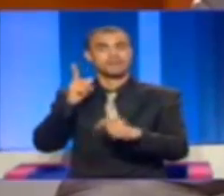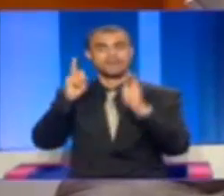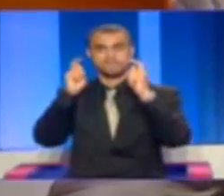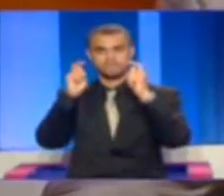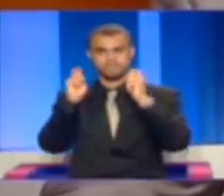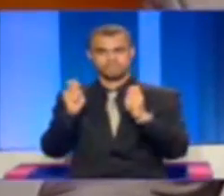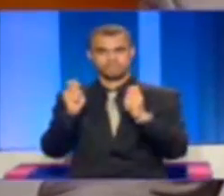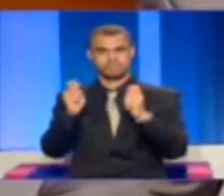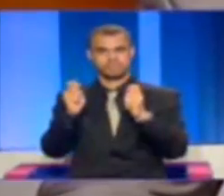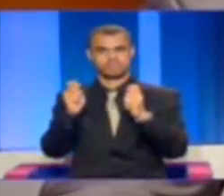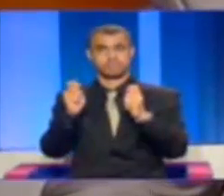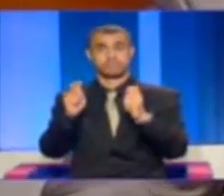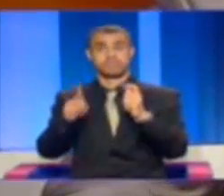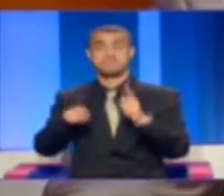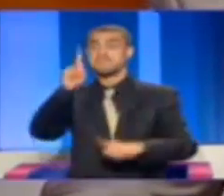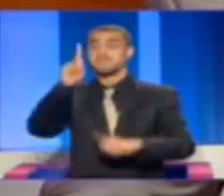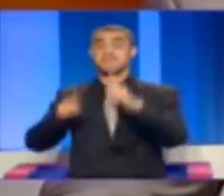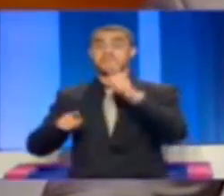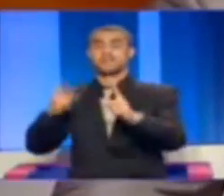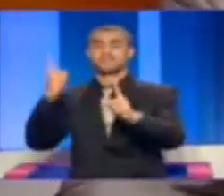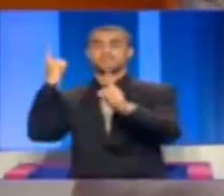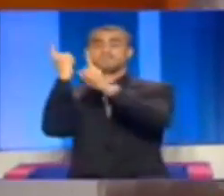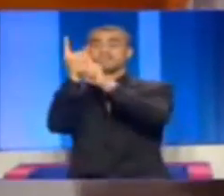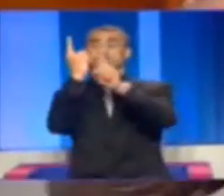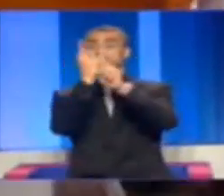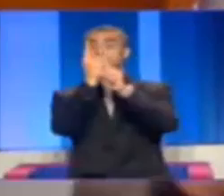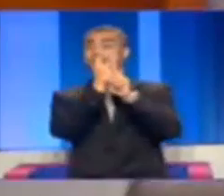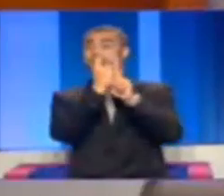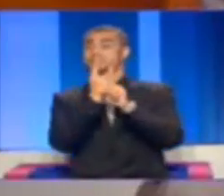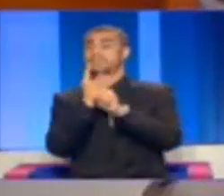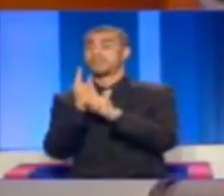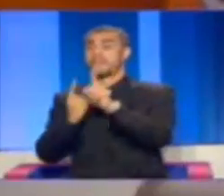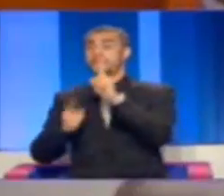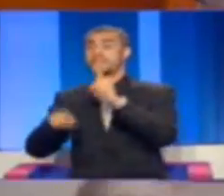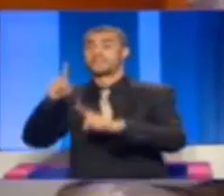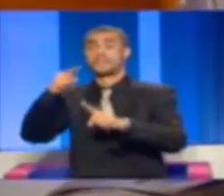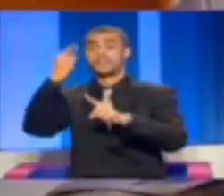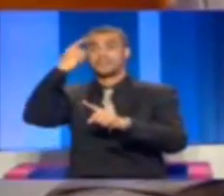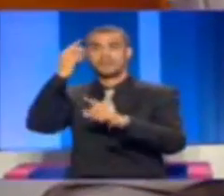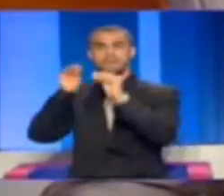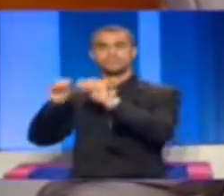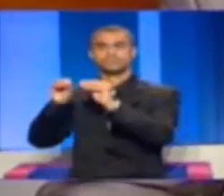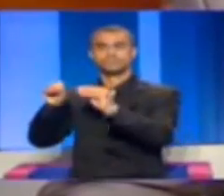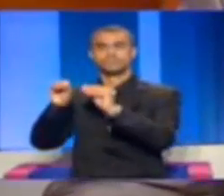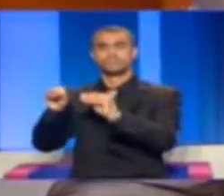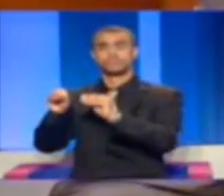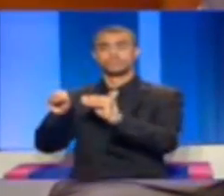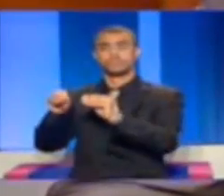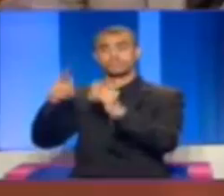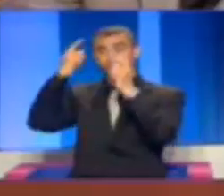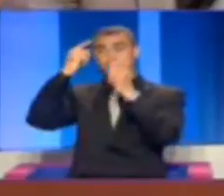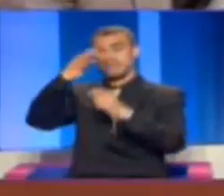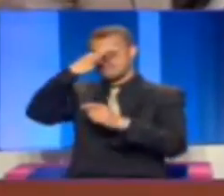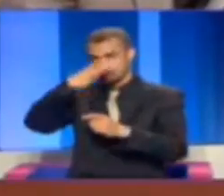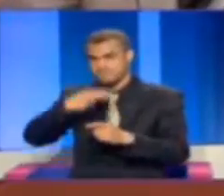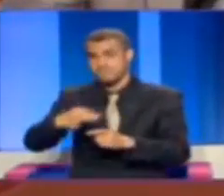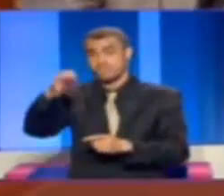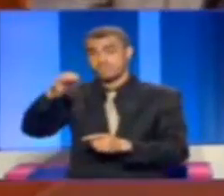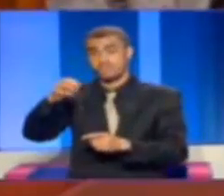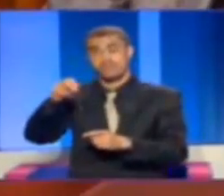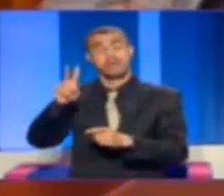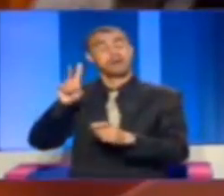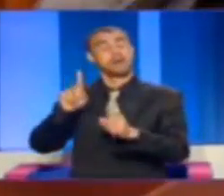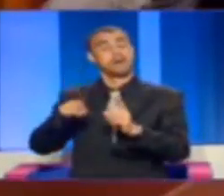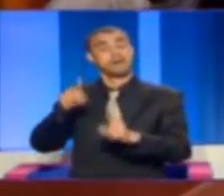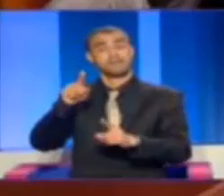لان هاد الناس هادو كيتلقاو يقدروا يتلقاوهم ناس سواء بجميع انه حنا الاشكال ديال الانحراف وديال التطرف ديال